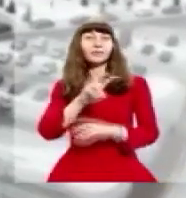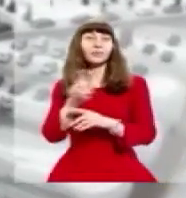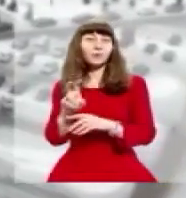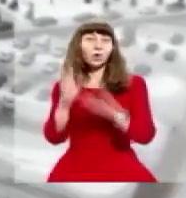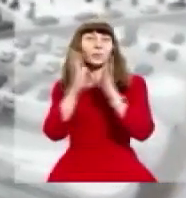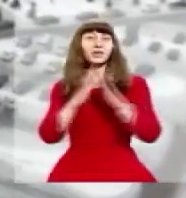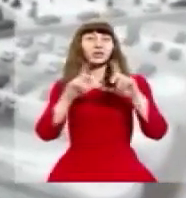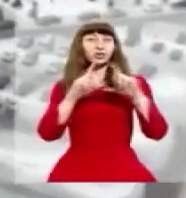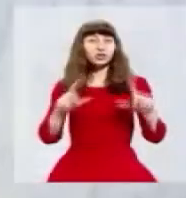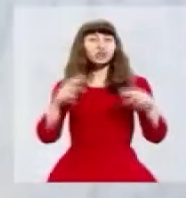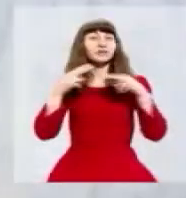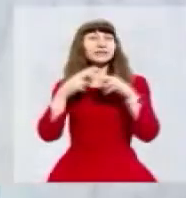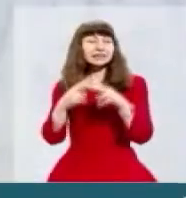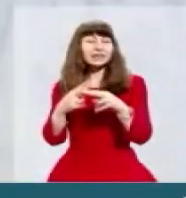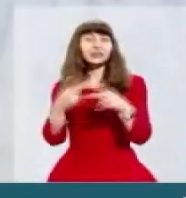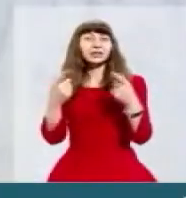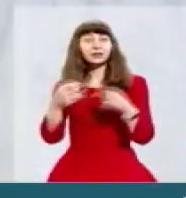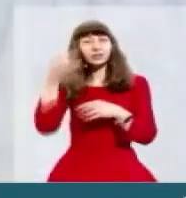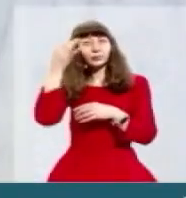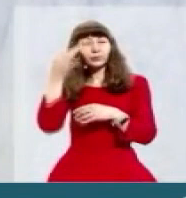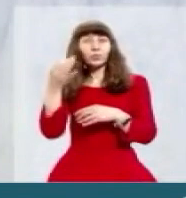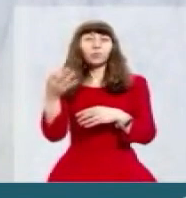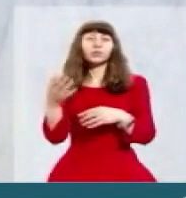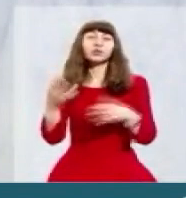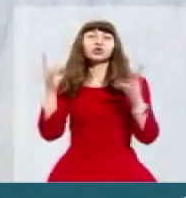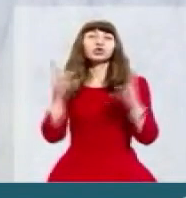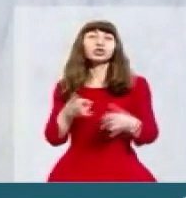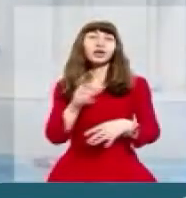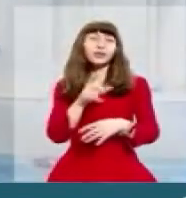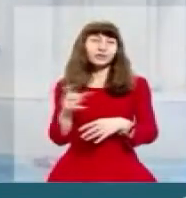Хазрет Султан в Астане, где почтил память жертв январских событий.